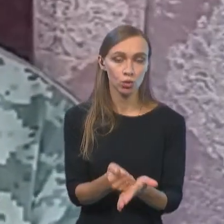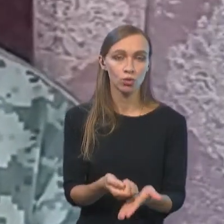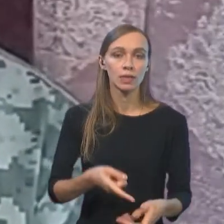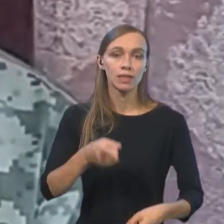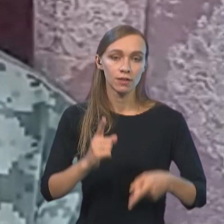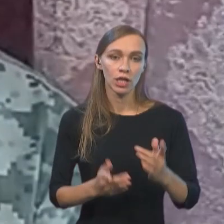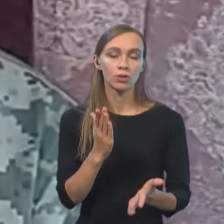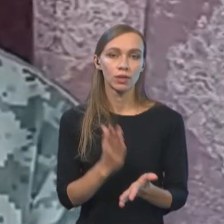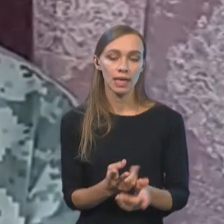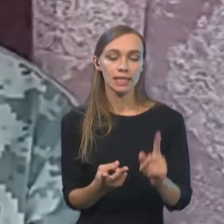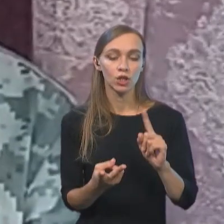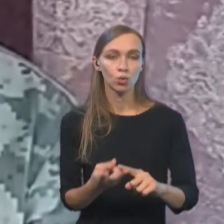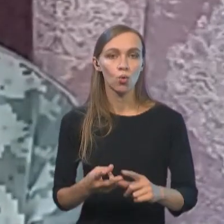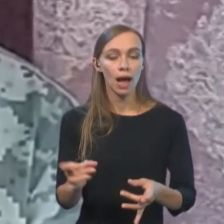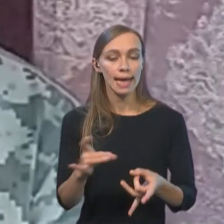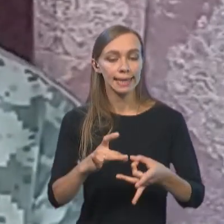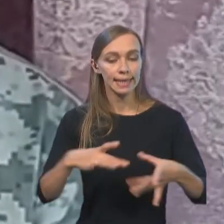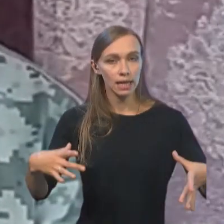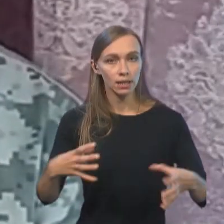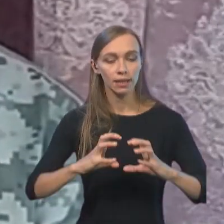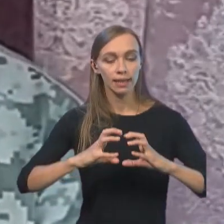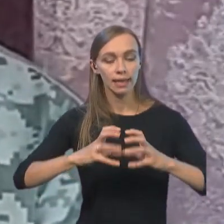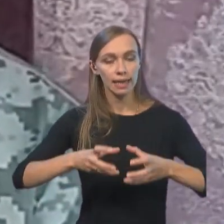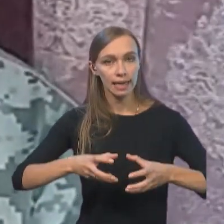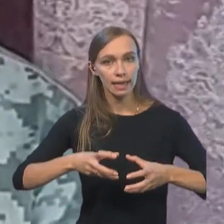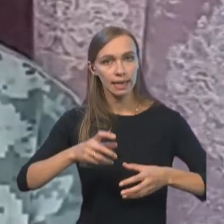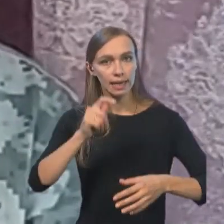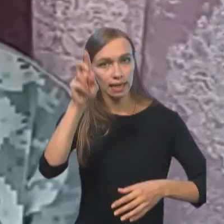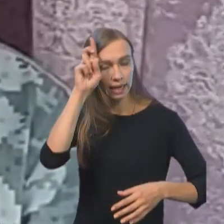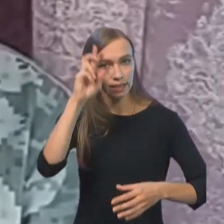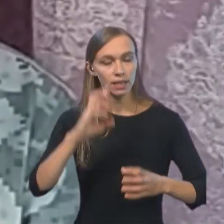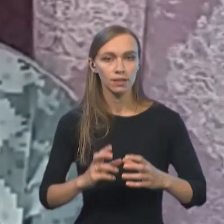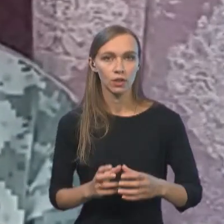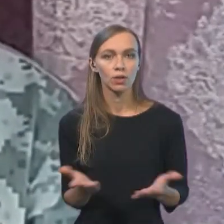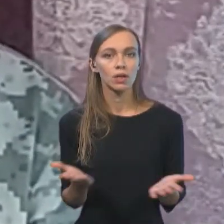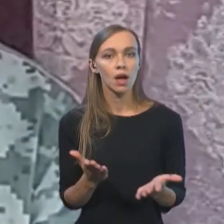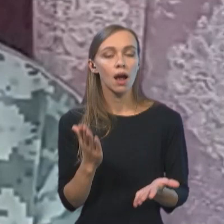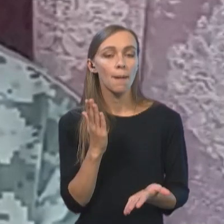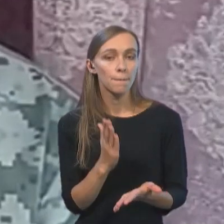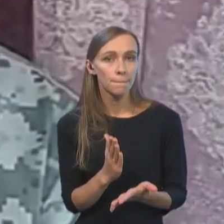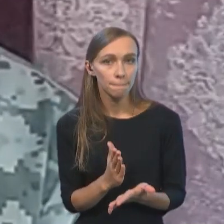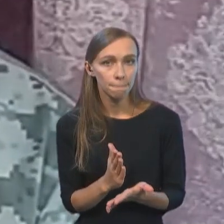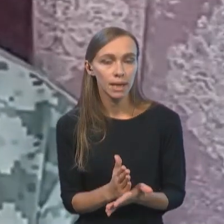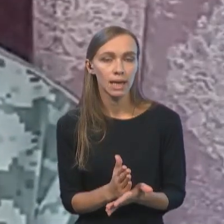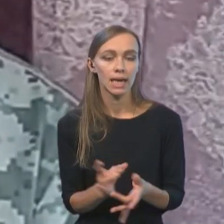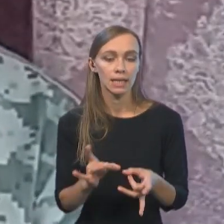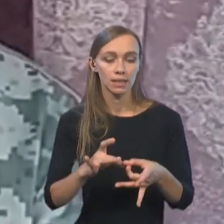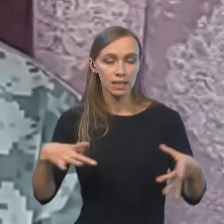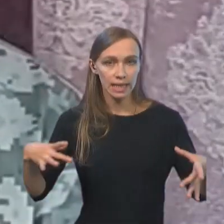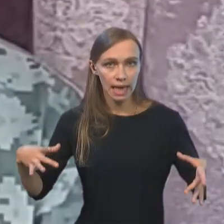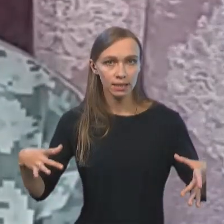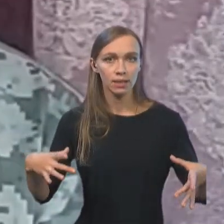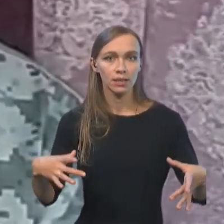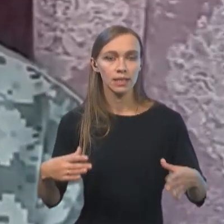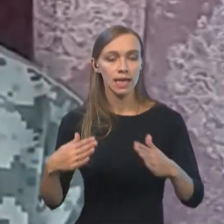друга ядерна країна світу, яка має так звану ядерну тріаду, котра може запускати стратегічні ядерні